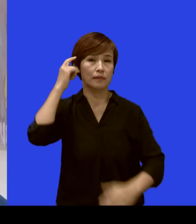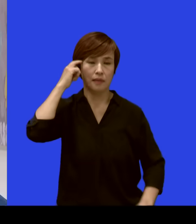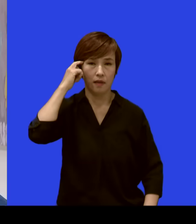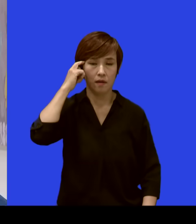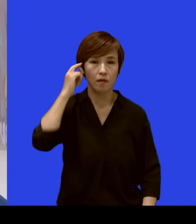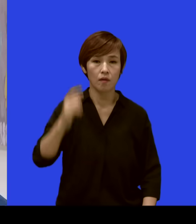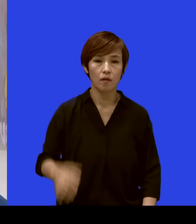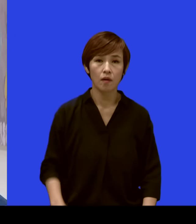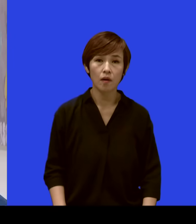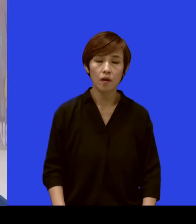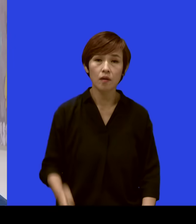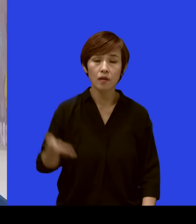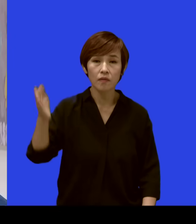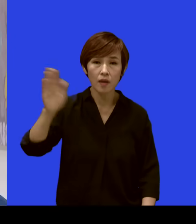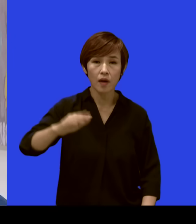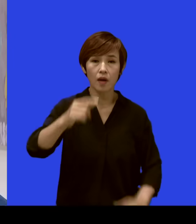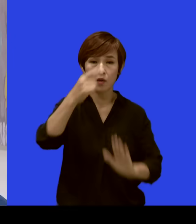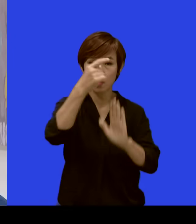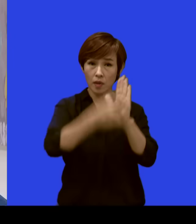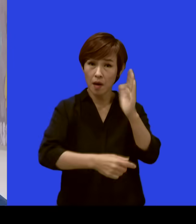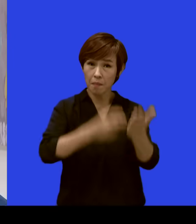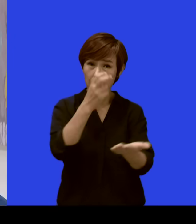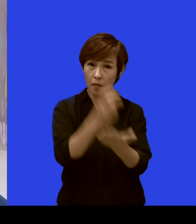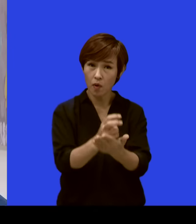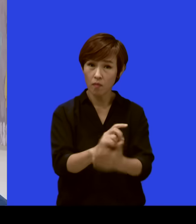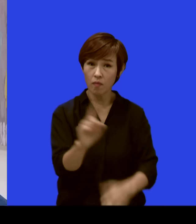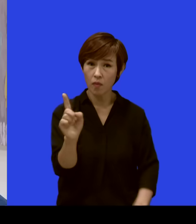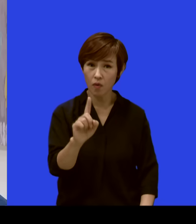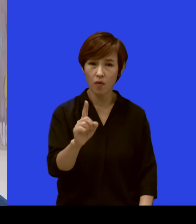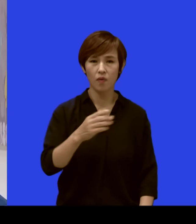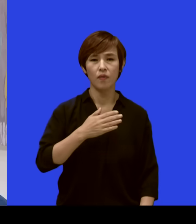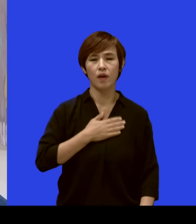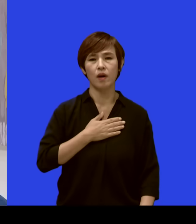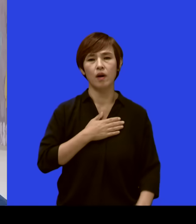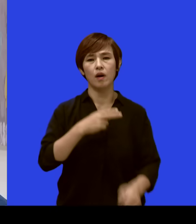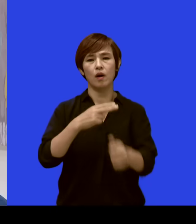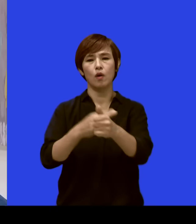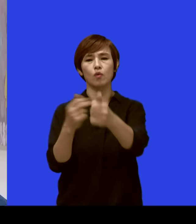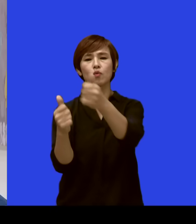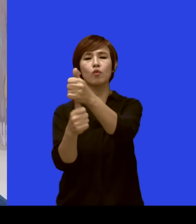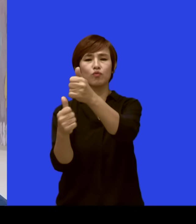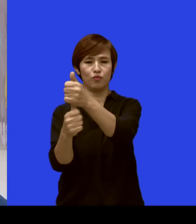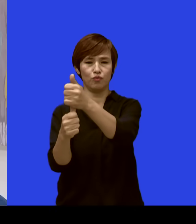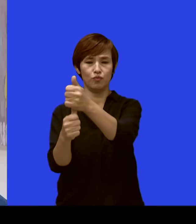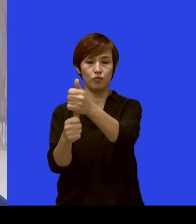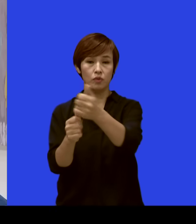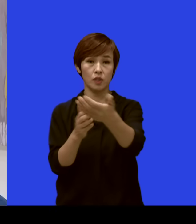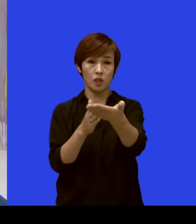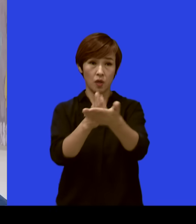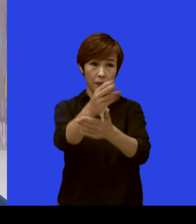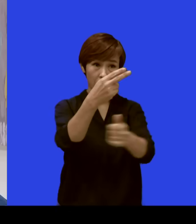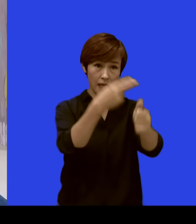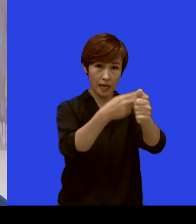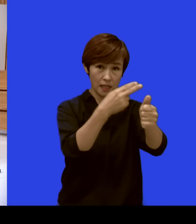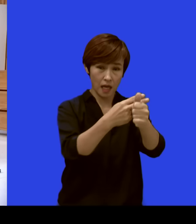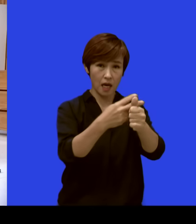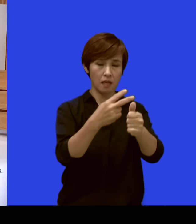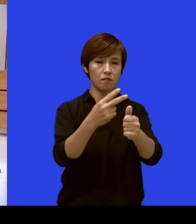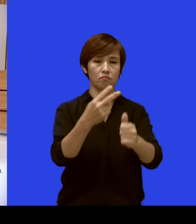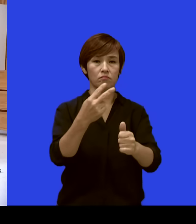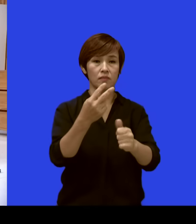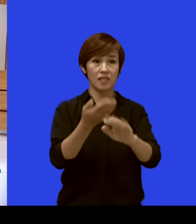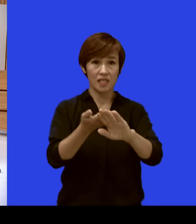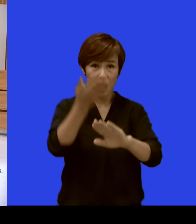싶은데 교단 법이요. 이미 제가 이제 그 조교수 신분이었기 때문에 전임 강사 이상은 이중직이 금지가 되어